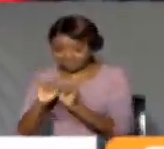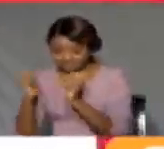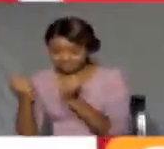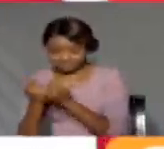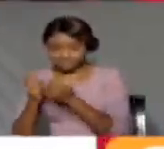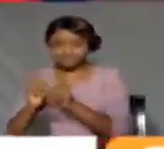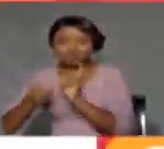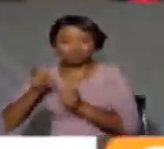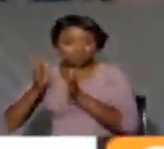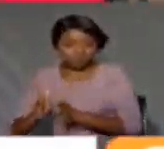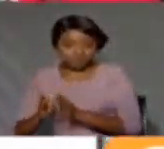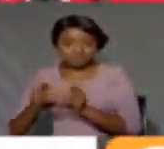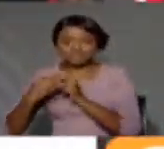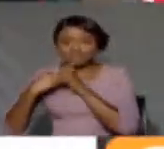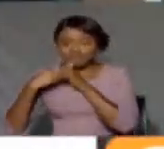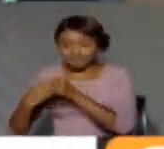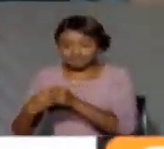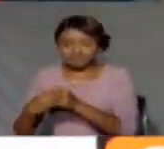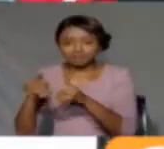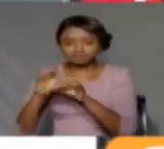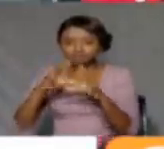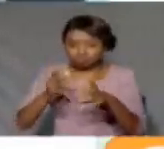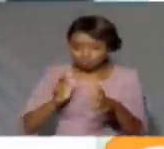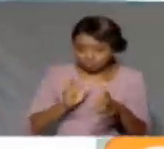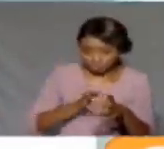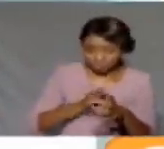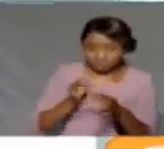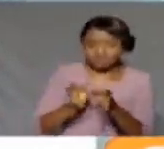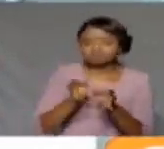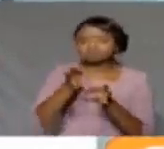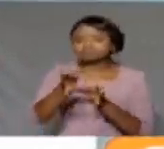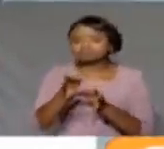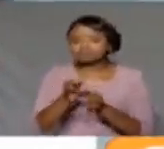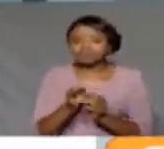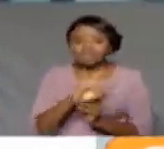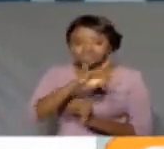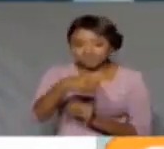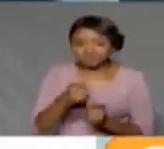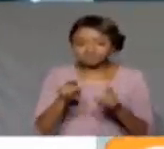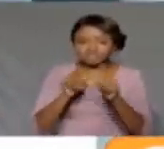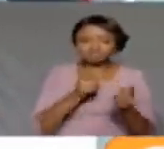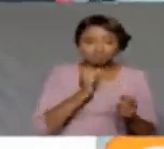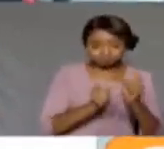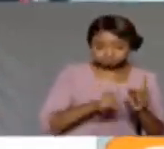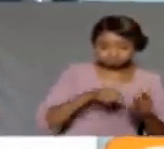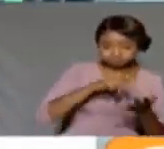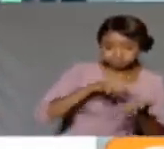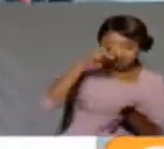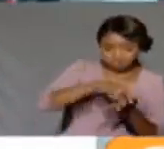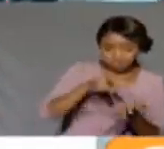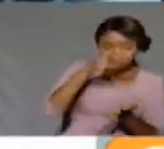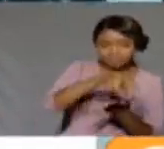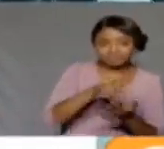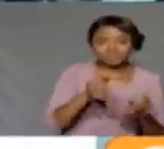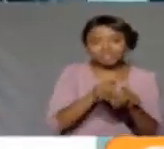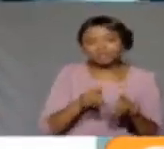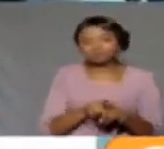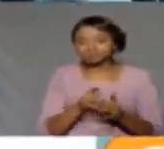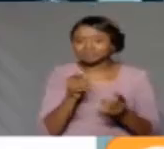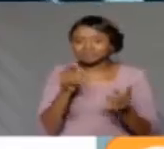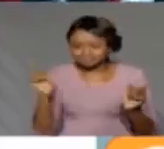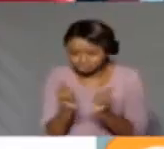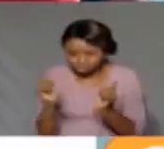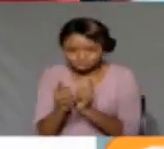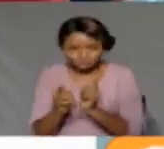800 wake na waume, timu ya kinadada ya mbio za mita 3000 kuruka viunzi na maji pamoja na wanariadha wa mbio fupi.